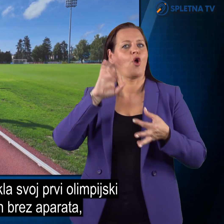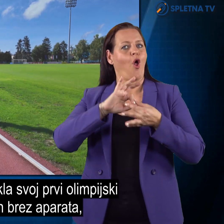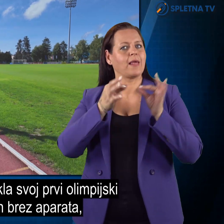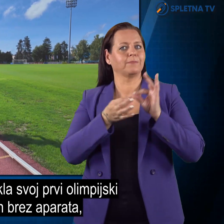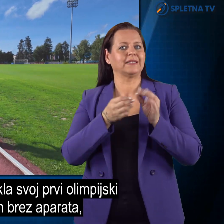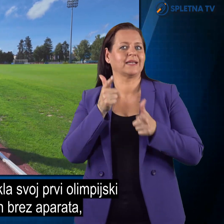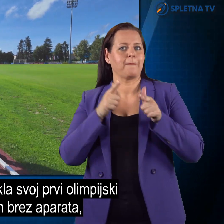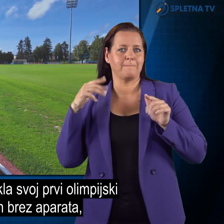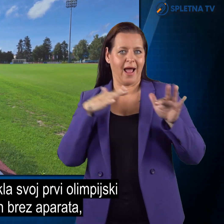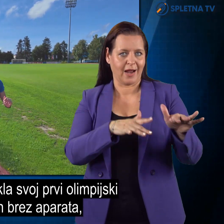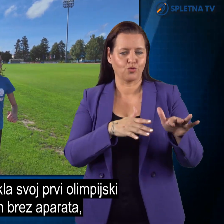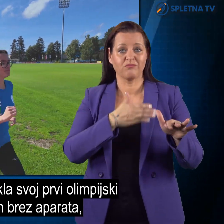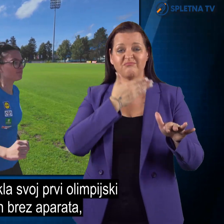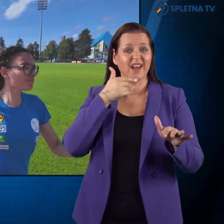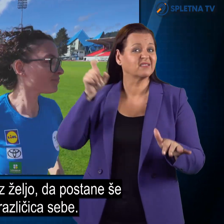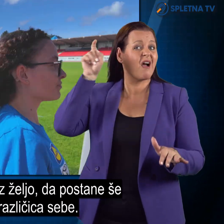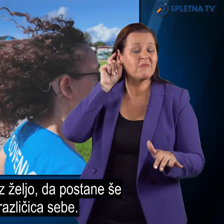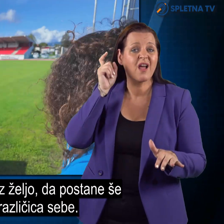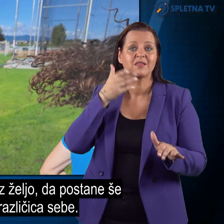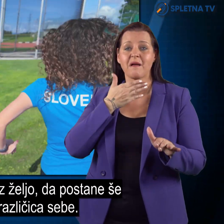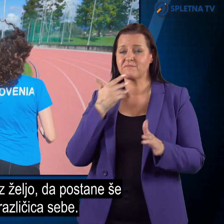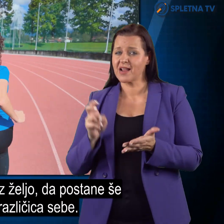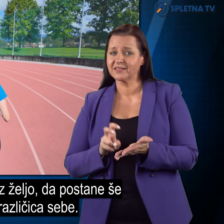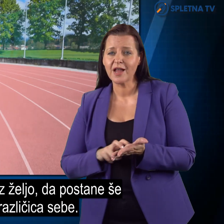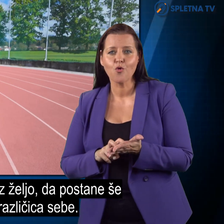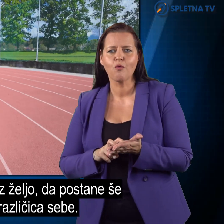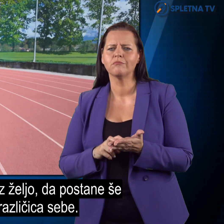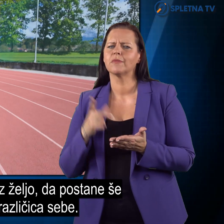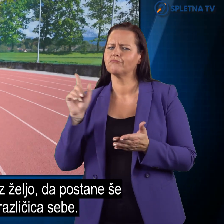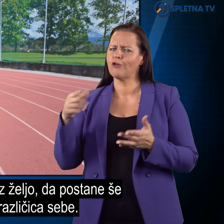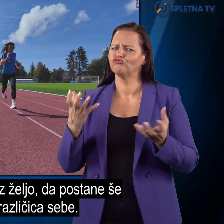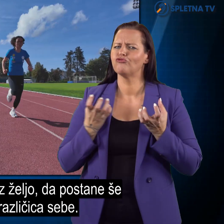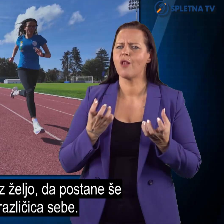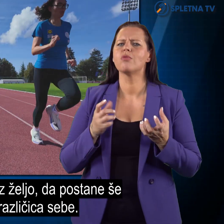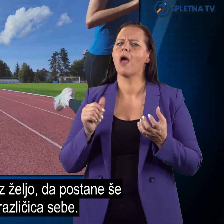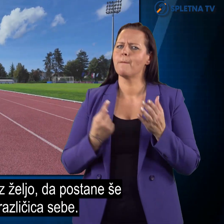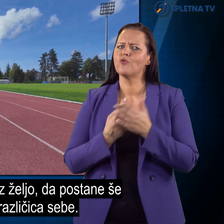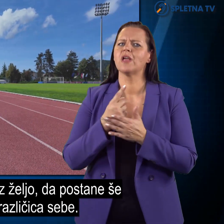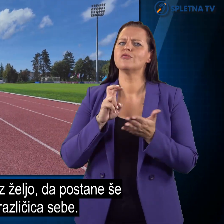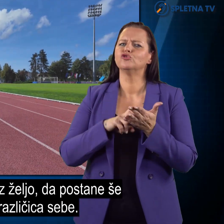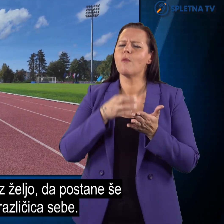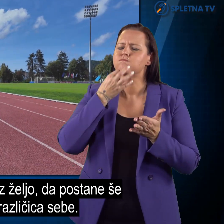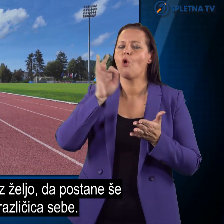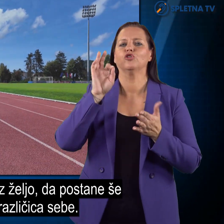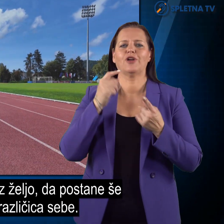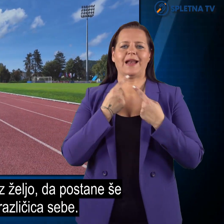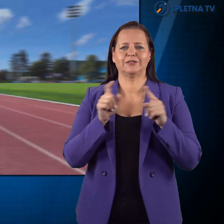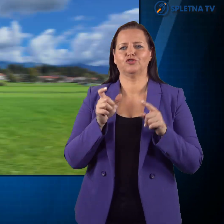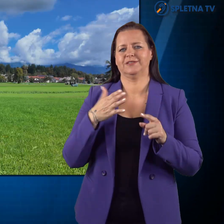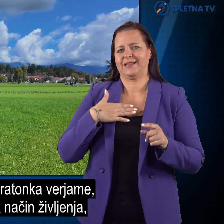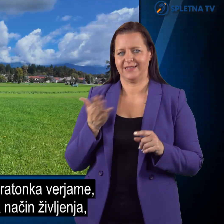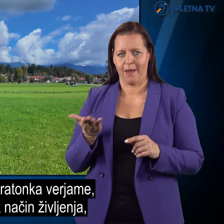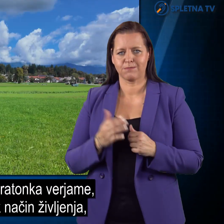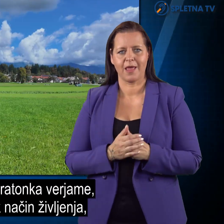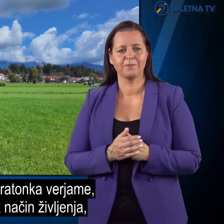brez aparata, brez strahu in željo, da postane še boljša različica sebe. Žilava